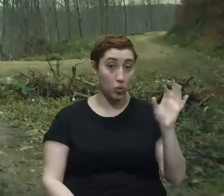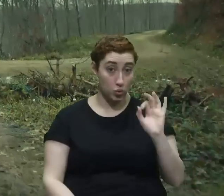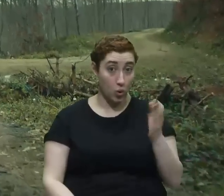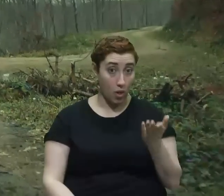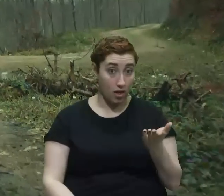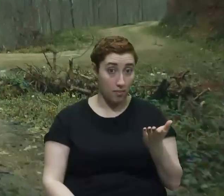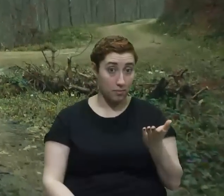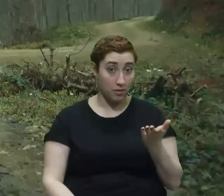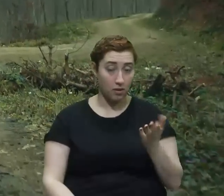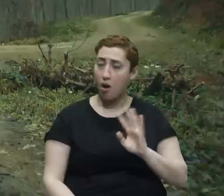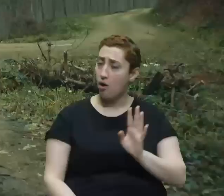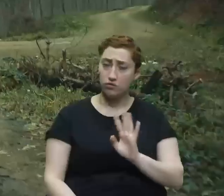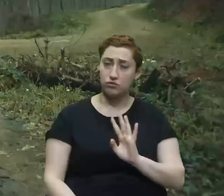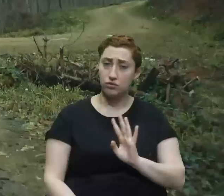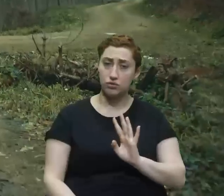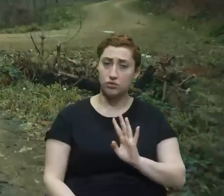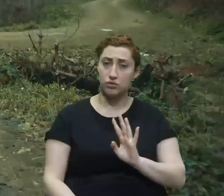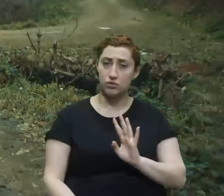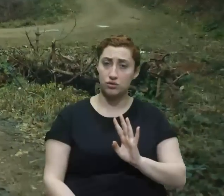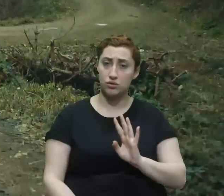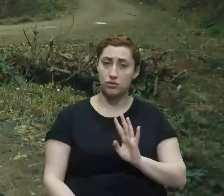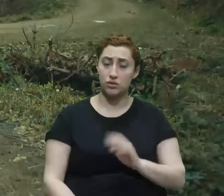mi? Hayır.